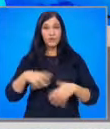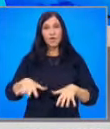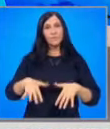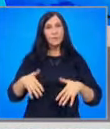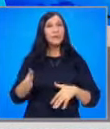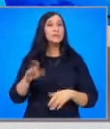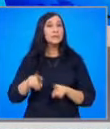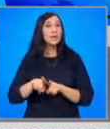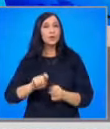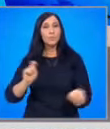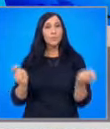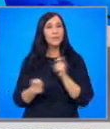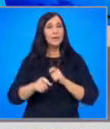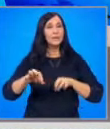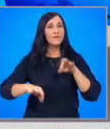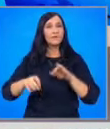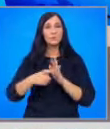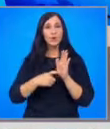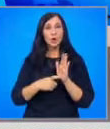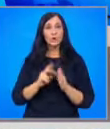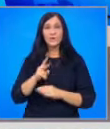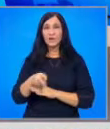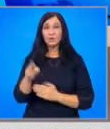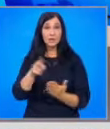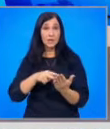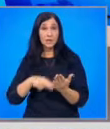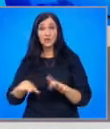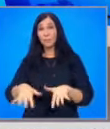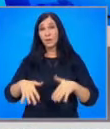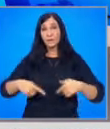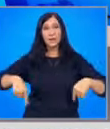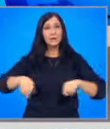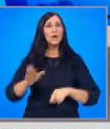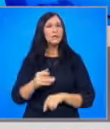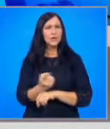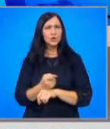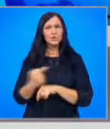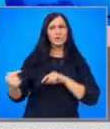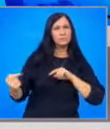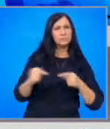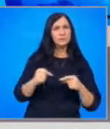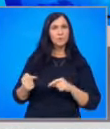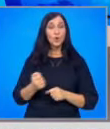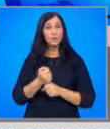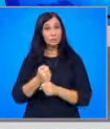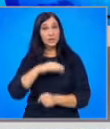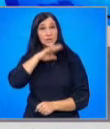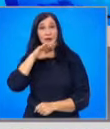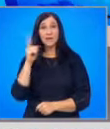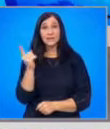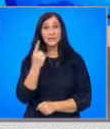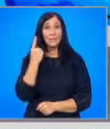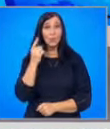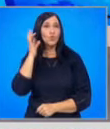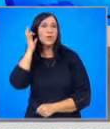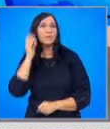Напрежение в парламента, след като промените в изборния кодекс влязоха за разглеждане в пленарната зала. След часове спорове депутатите стигнаха само до